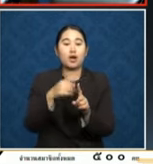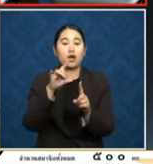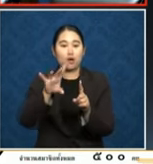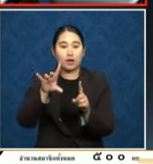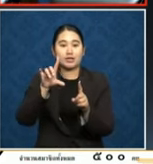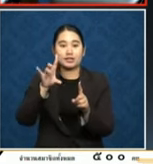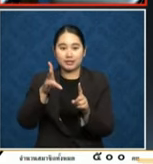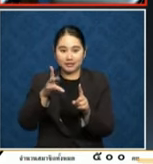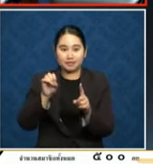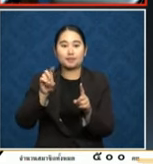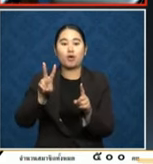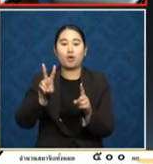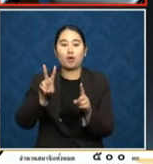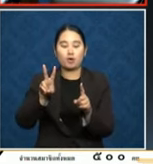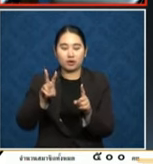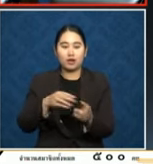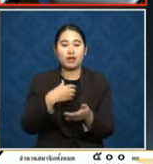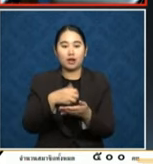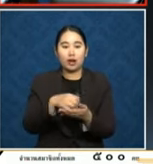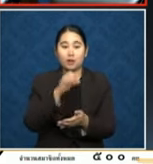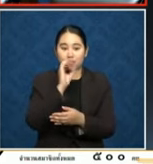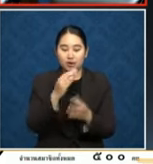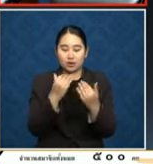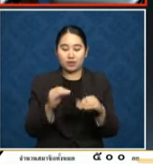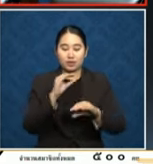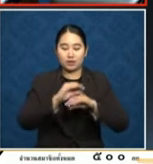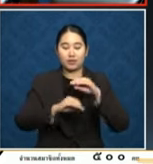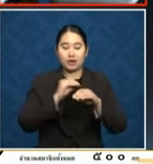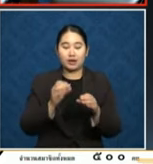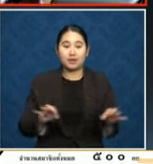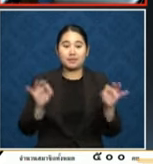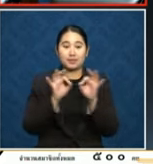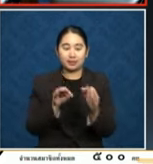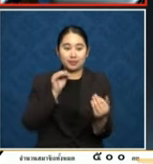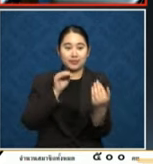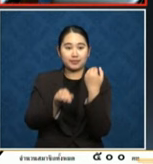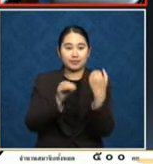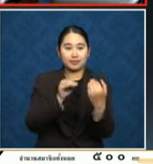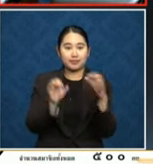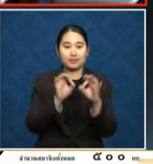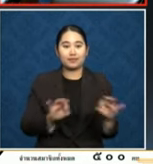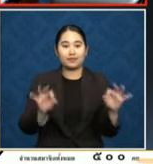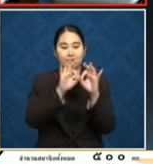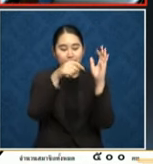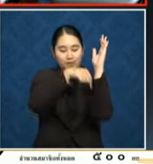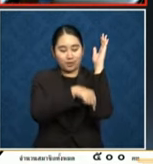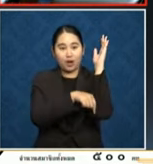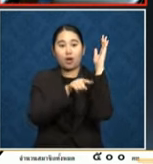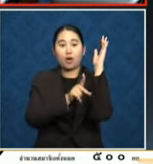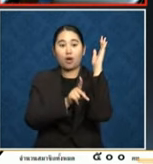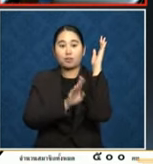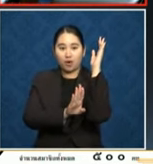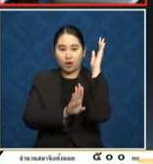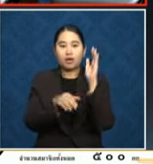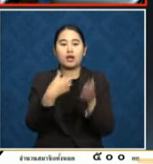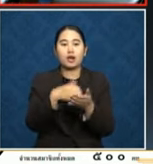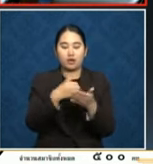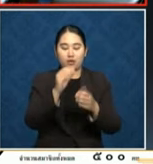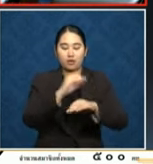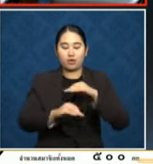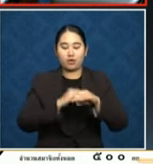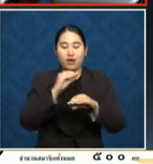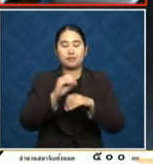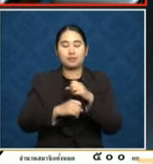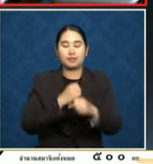28+172ที่บ้านควนหงงนอกจากนี้ยังเป็นโครงข่ายสำคัญที่ใช้เดินทางไปยังจังหวัดกระบี่โดยโครงการนี้เริ่มก่อสร้าง